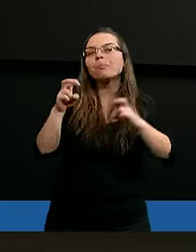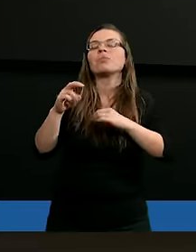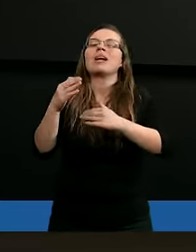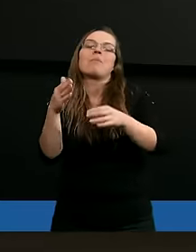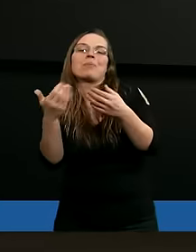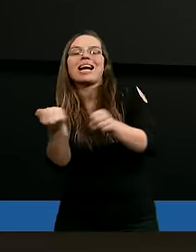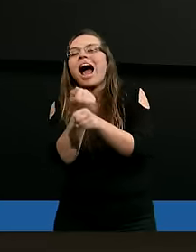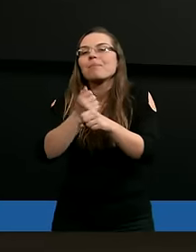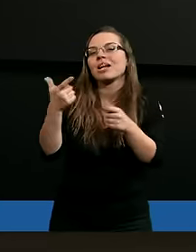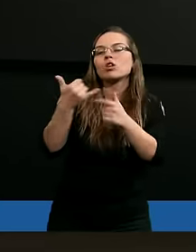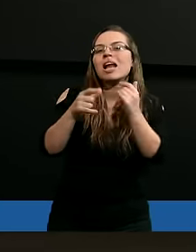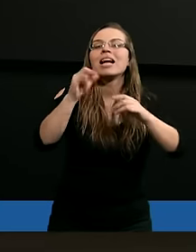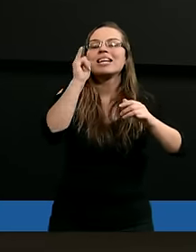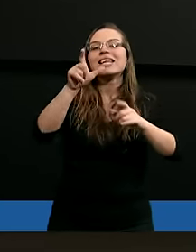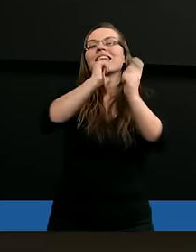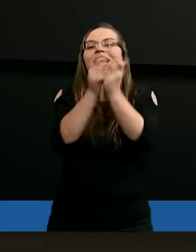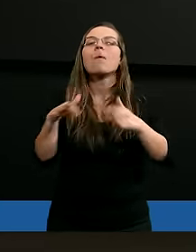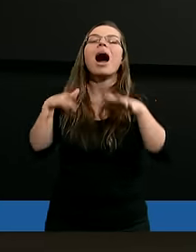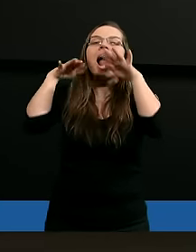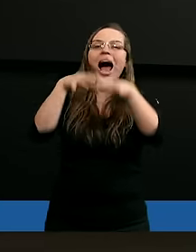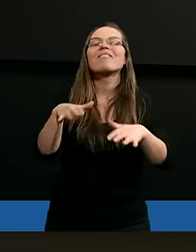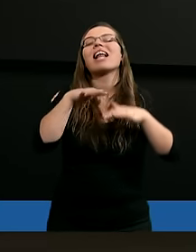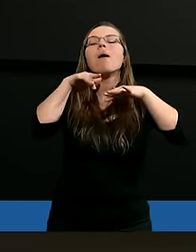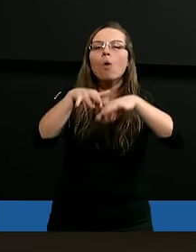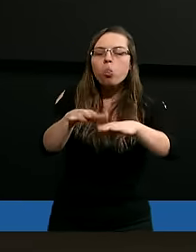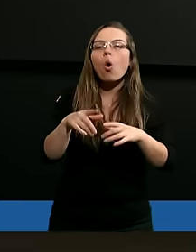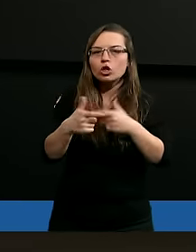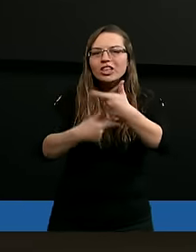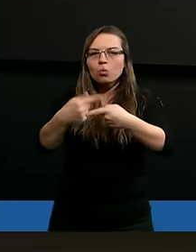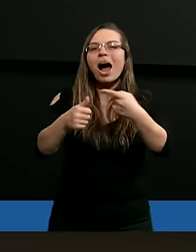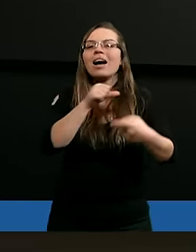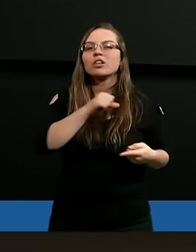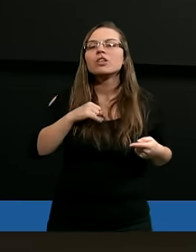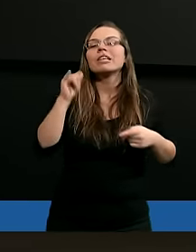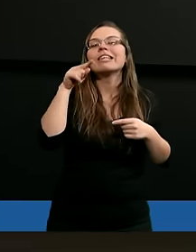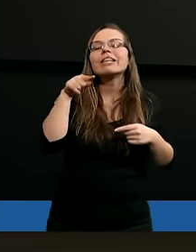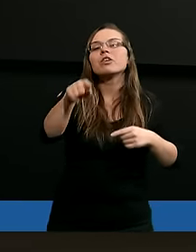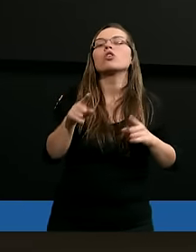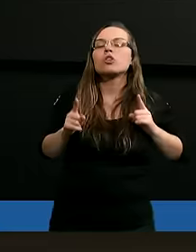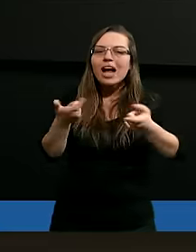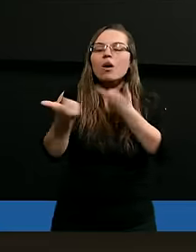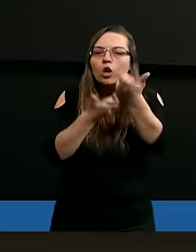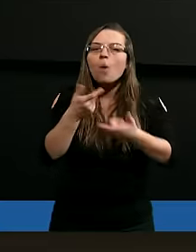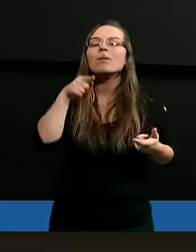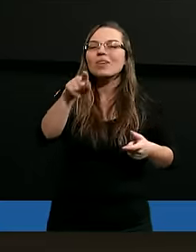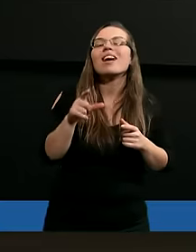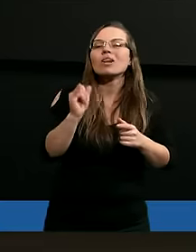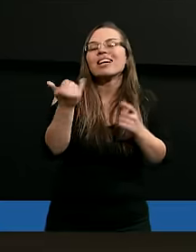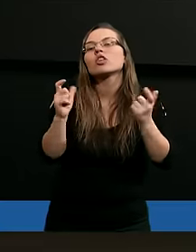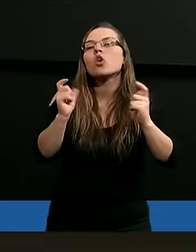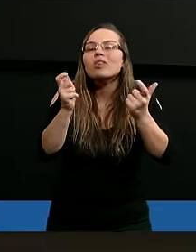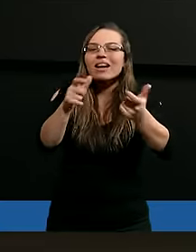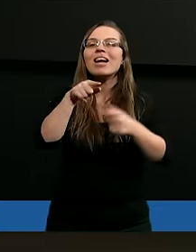kulkę, kamień i cała lawina się potoczyła, a nieraz my zbieramy tego jakieś konsekwencje.